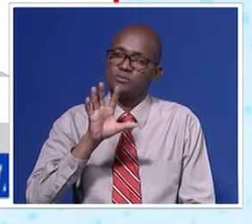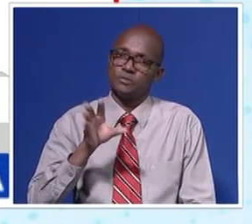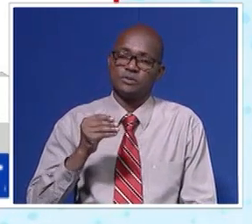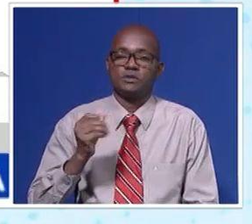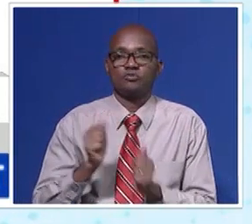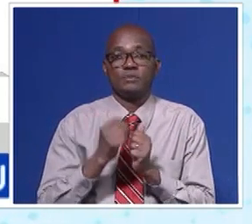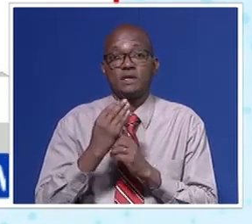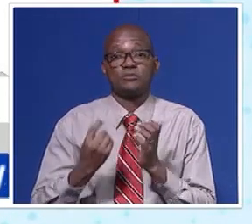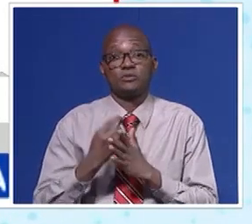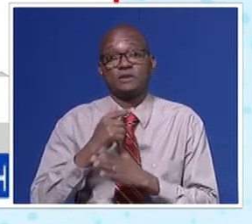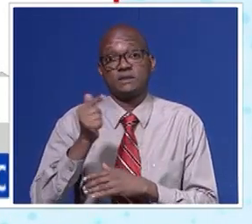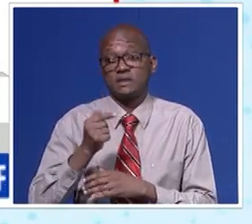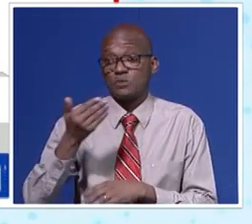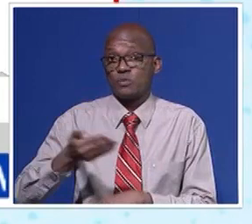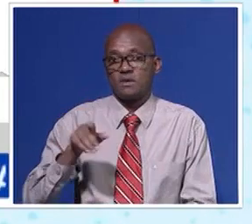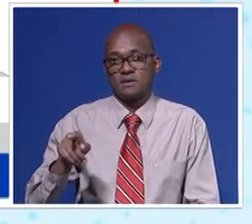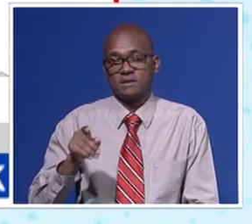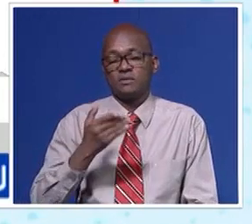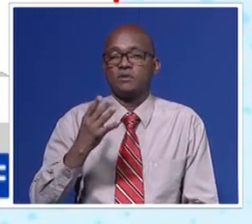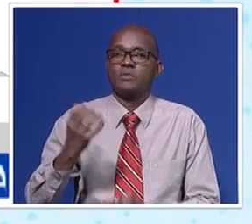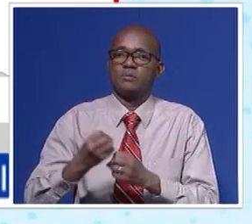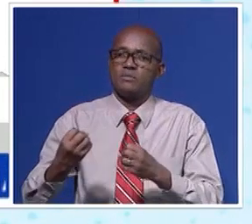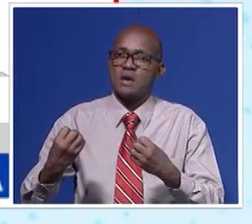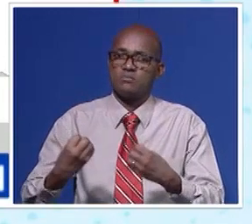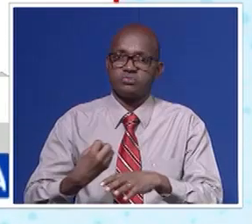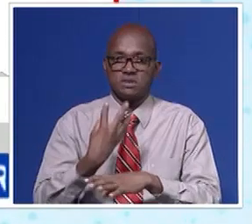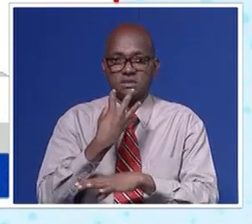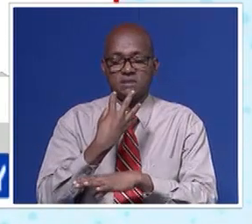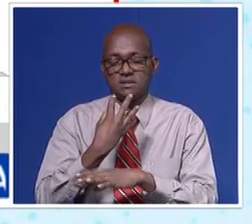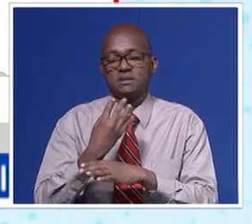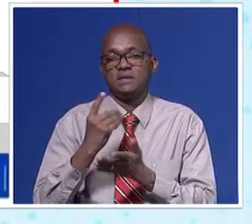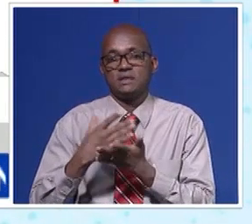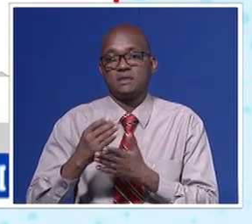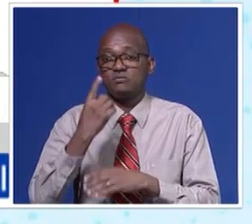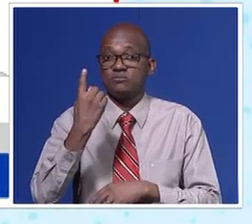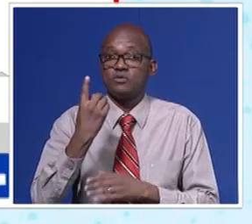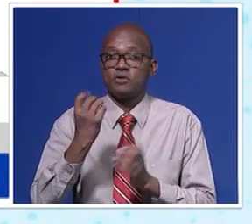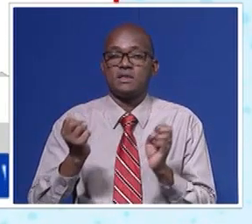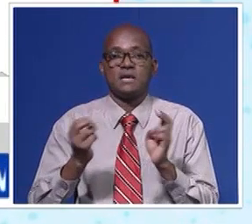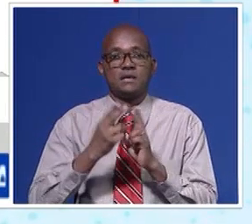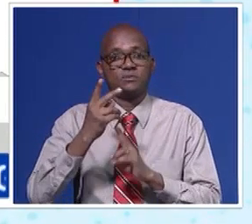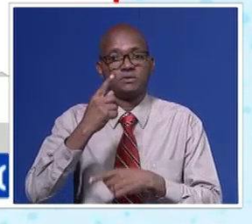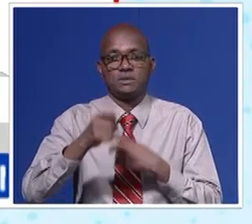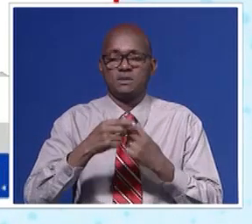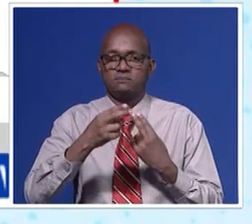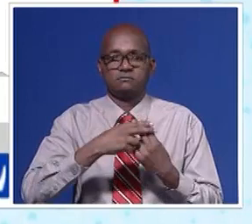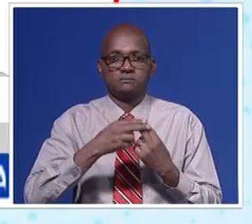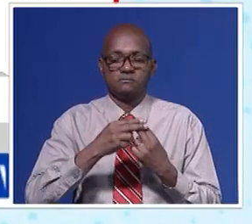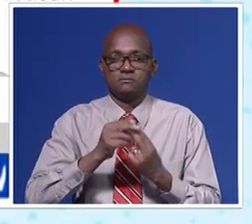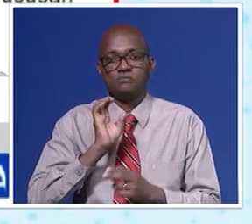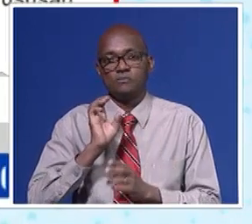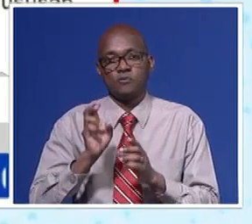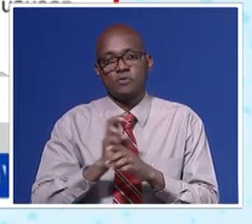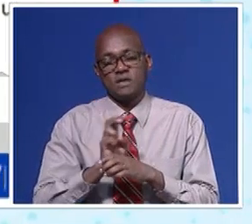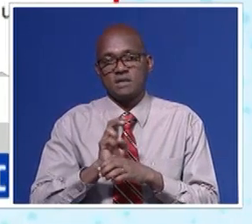13 wamepatikana na maambukizi wakiwa jijini Dar es Salaam na mmoja jijini Arusha na wanaendelea na matibabu chini ya uangalizi maalum. Hali